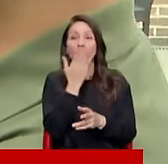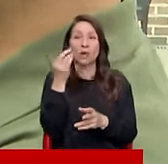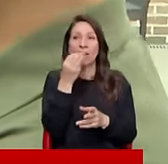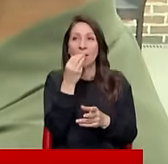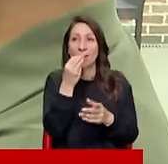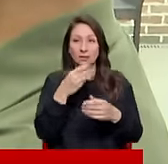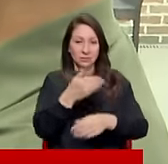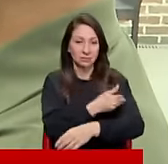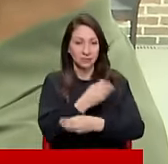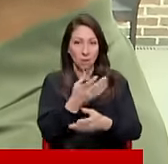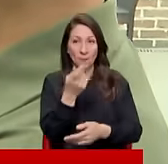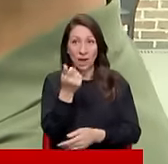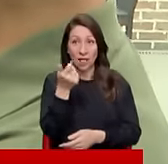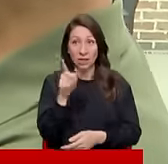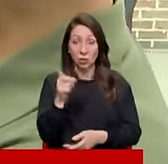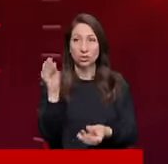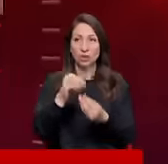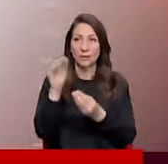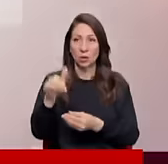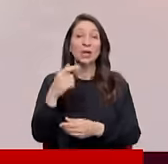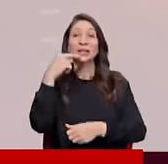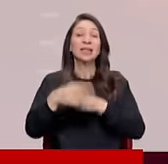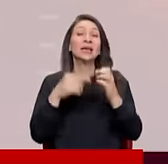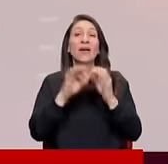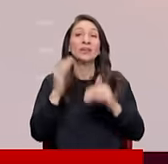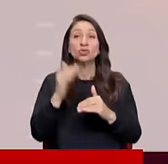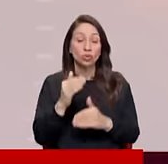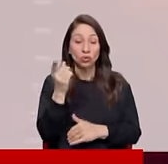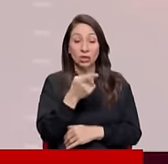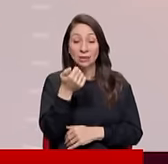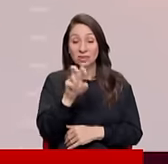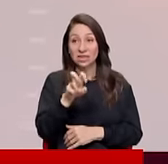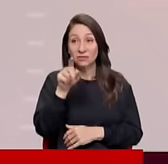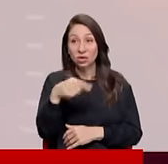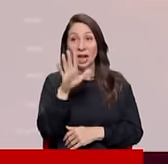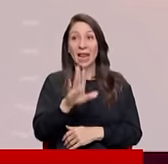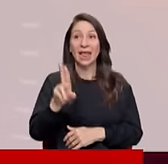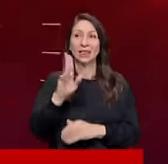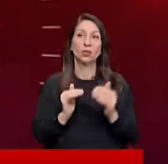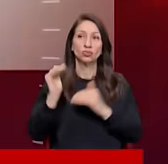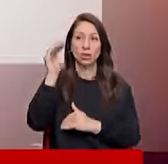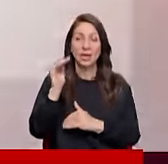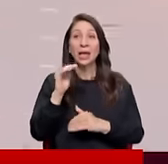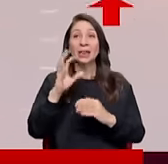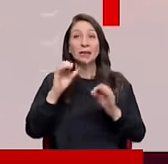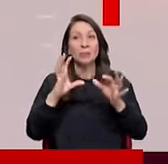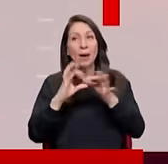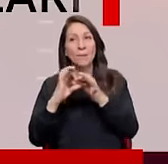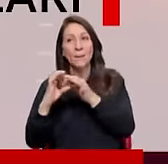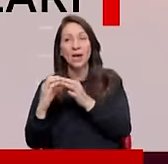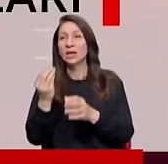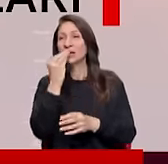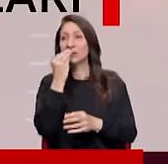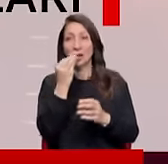çünkü yemekhane hizmeti eğer paralıysa ona da zam geliyor. Yıllık enflasyon %68,50'ye yükseldi. Domino etkisi gibi